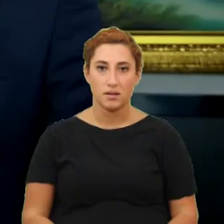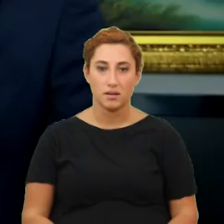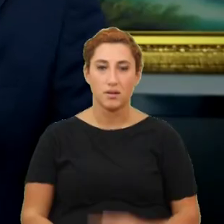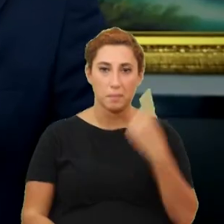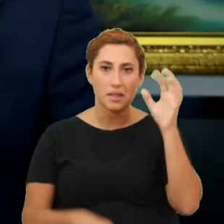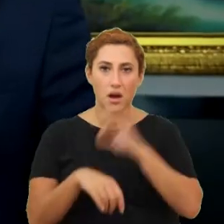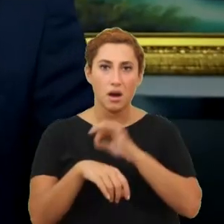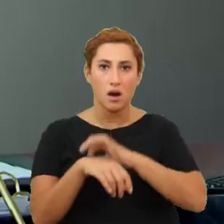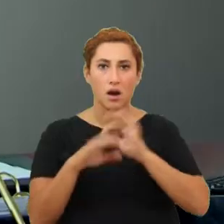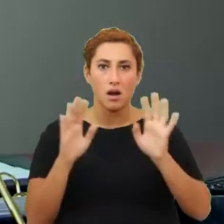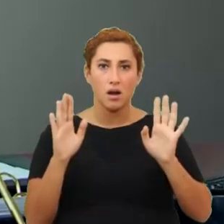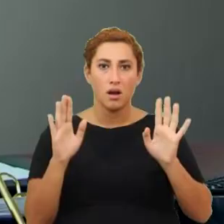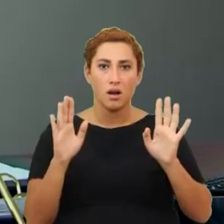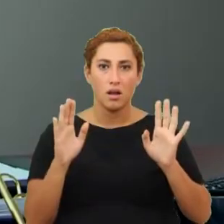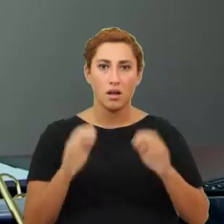Bir dakika.